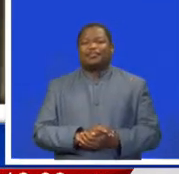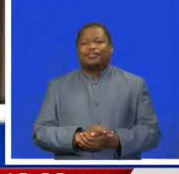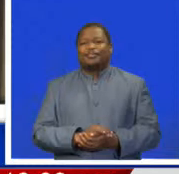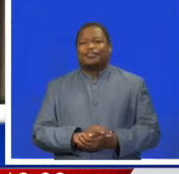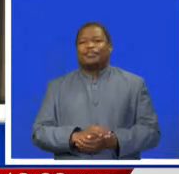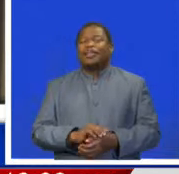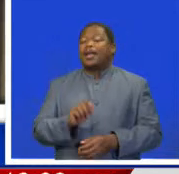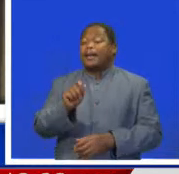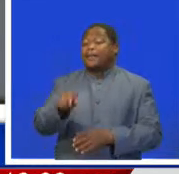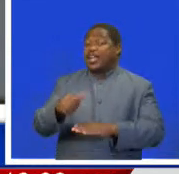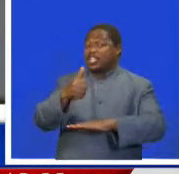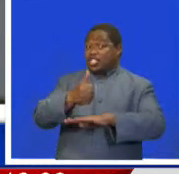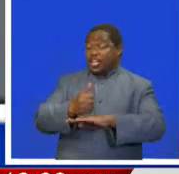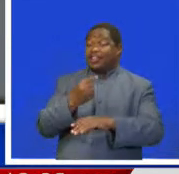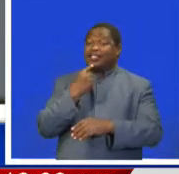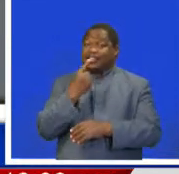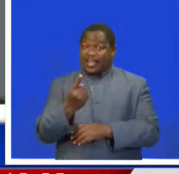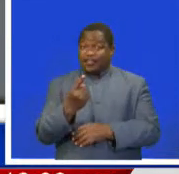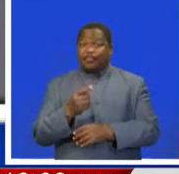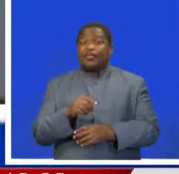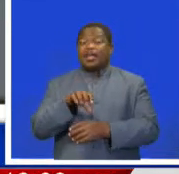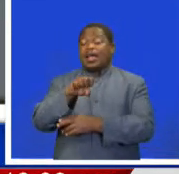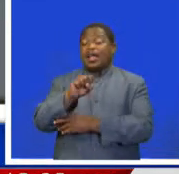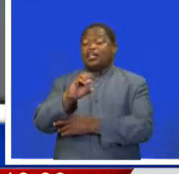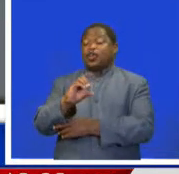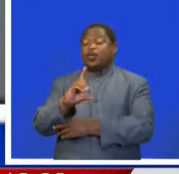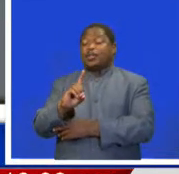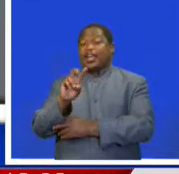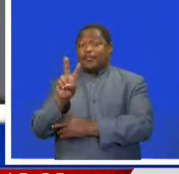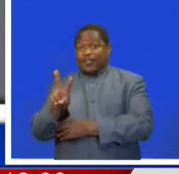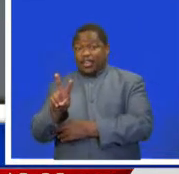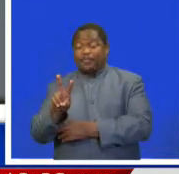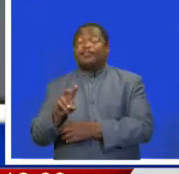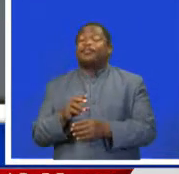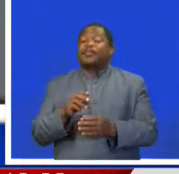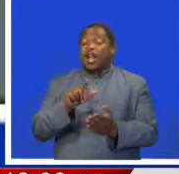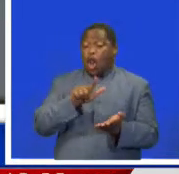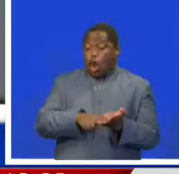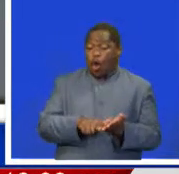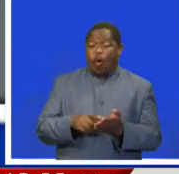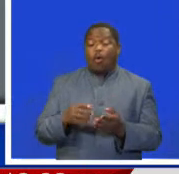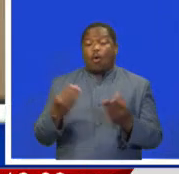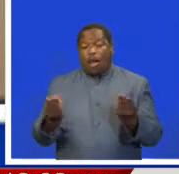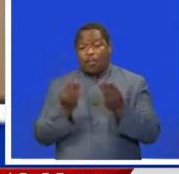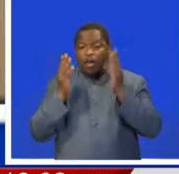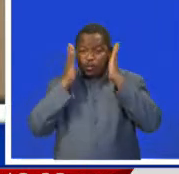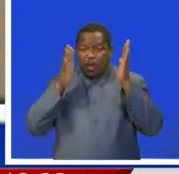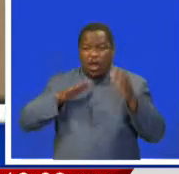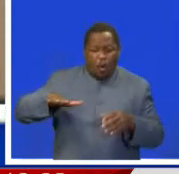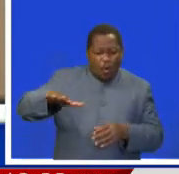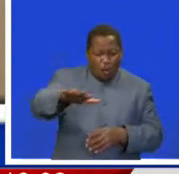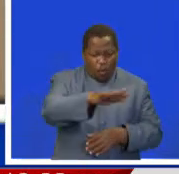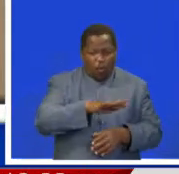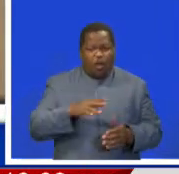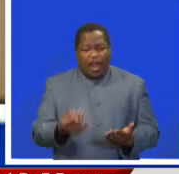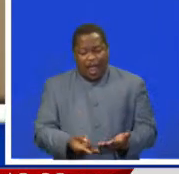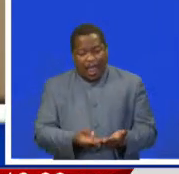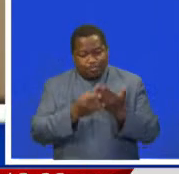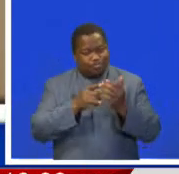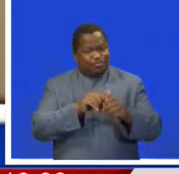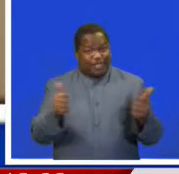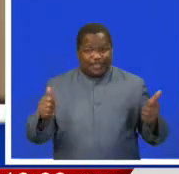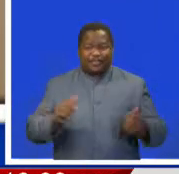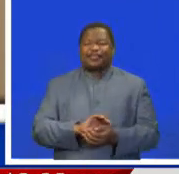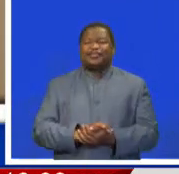sonke semaswati waveta netinkinga lababhekana nato ngesikhathi bamfu babika bucala so ke lo mthetho